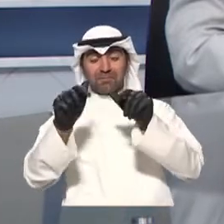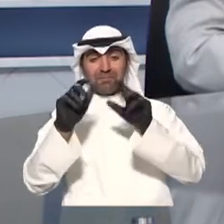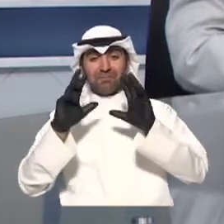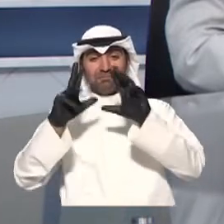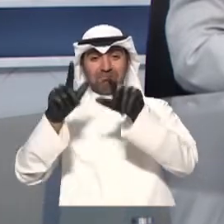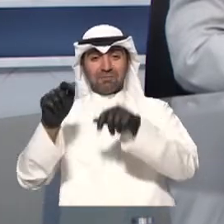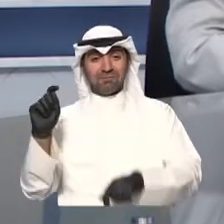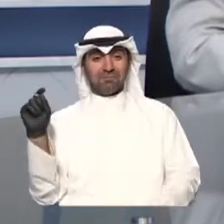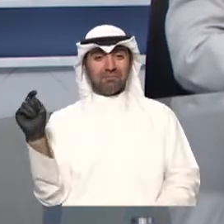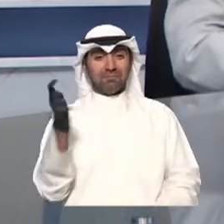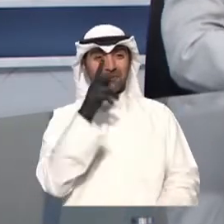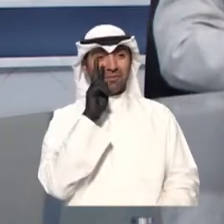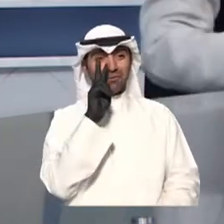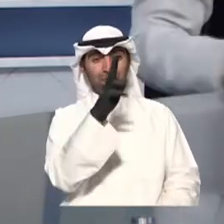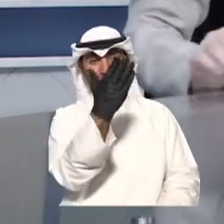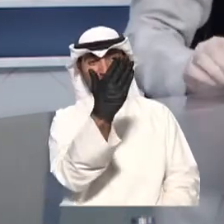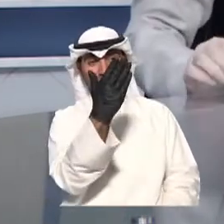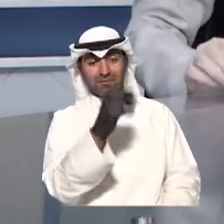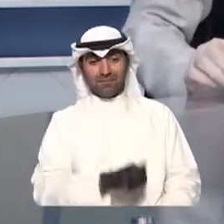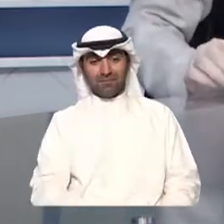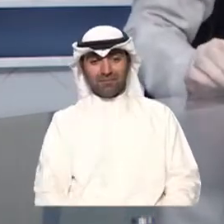الطبية والكهربائية.